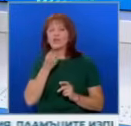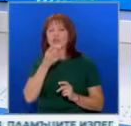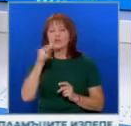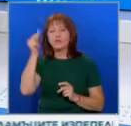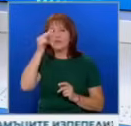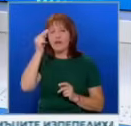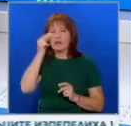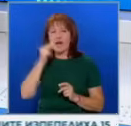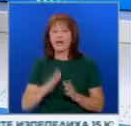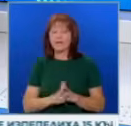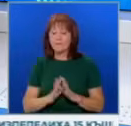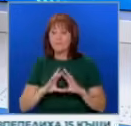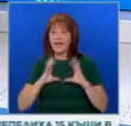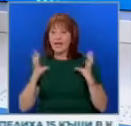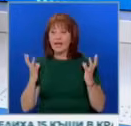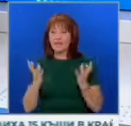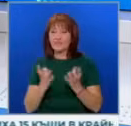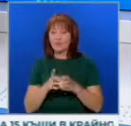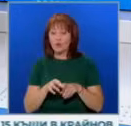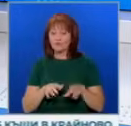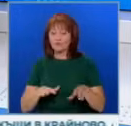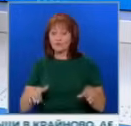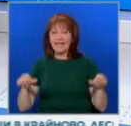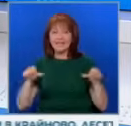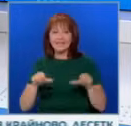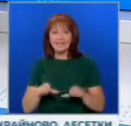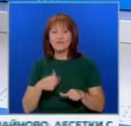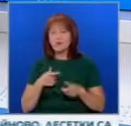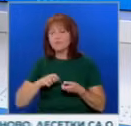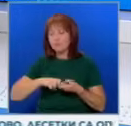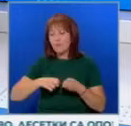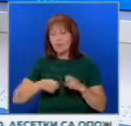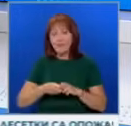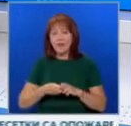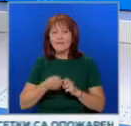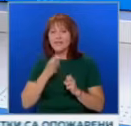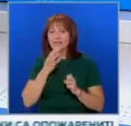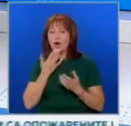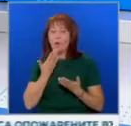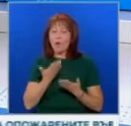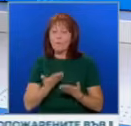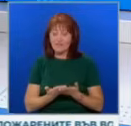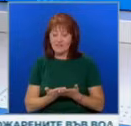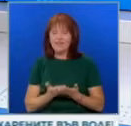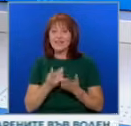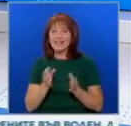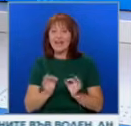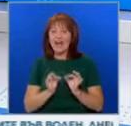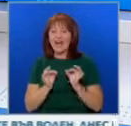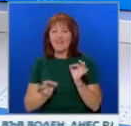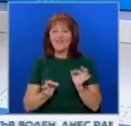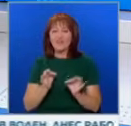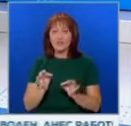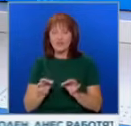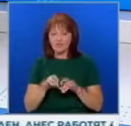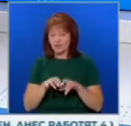видим. Световният IT-срив е причинен от дефект при обновяването на антивирусен софтуер, а от компанията вече се